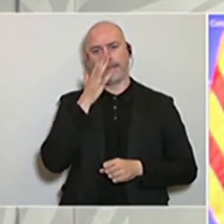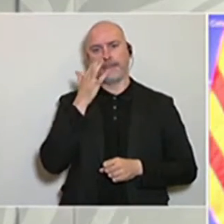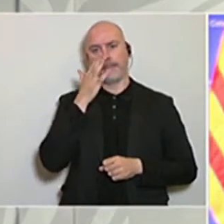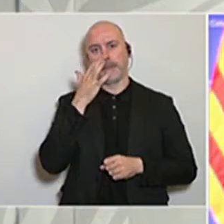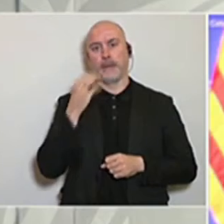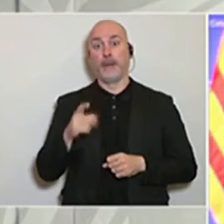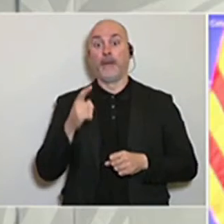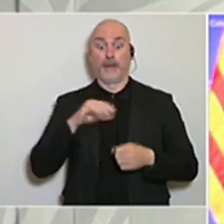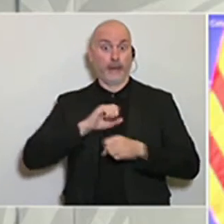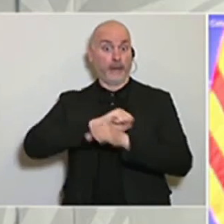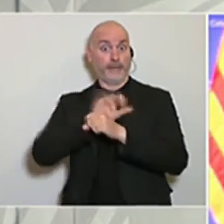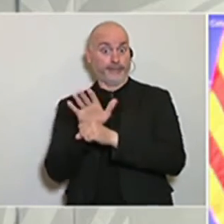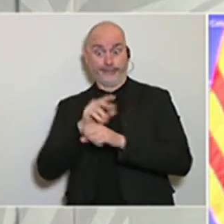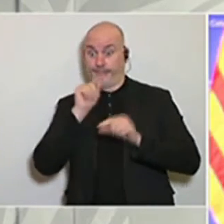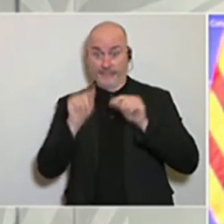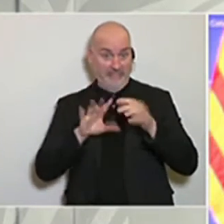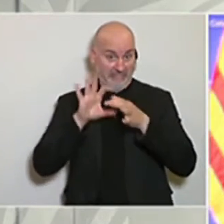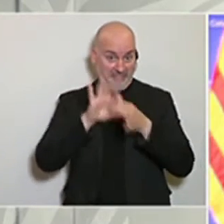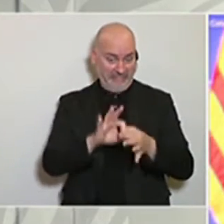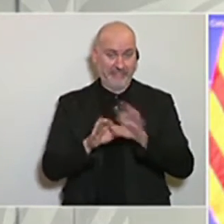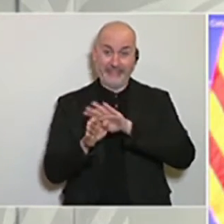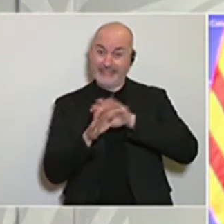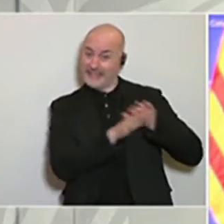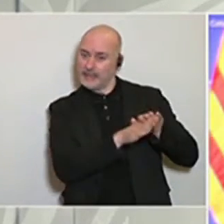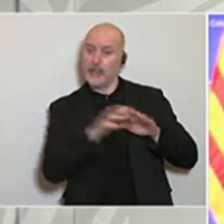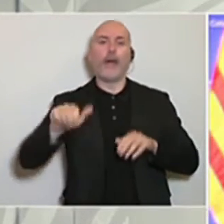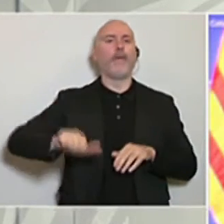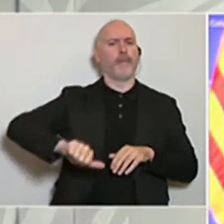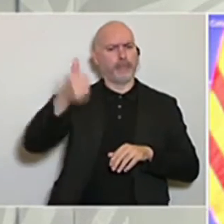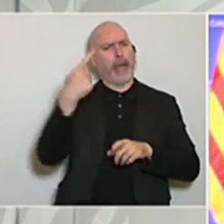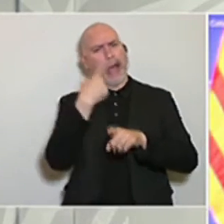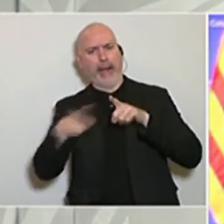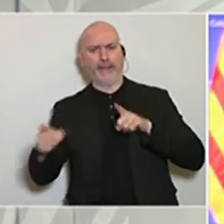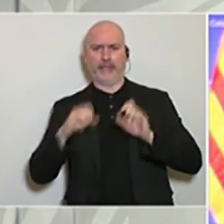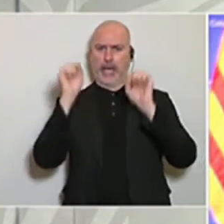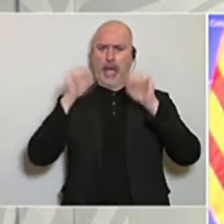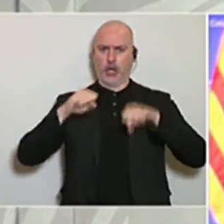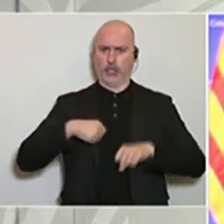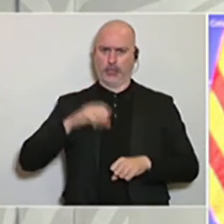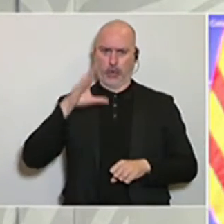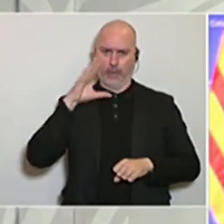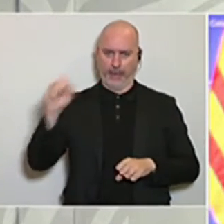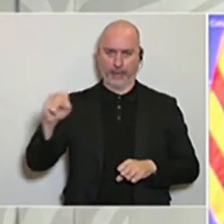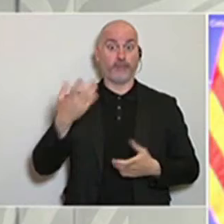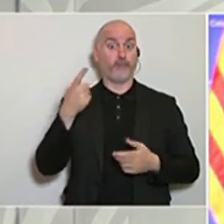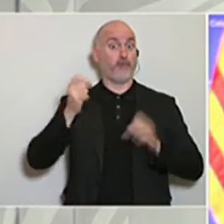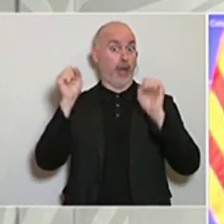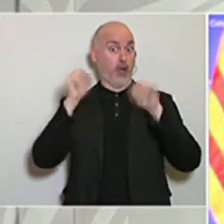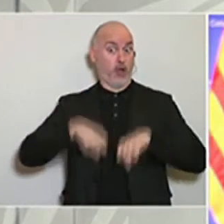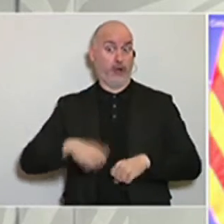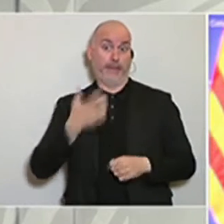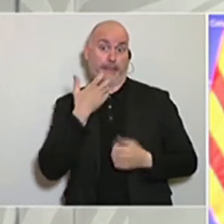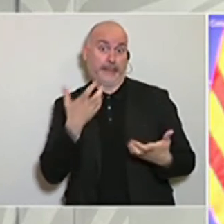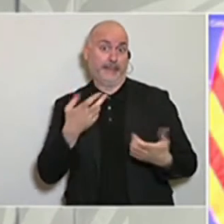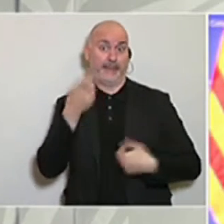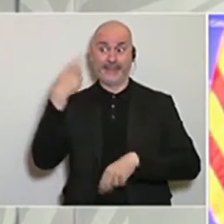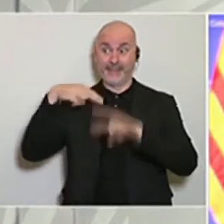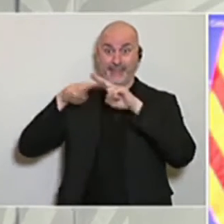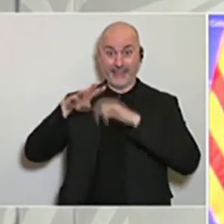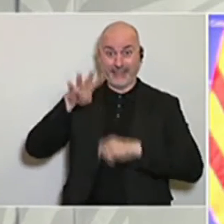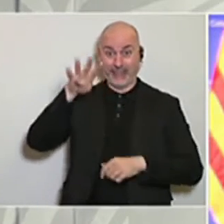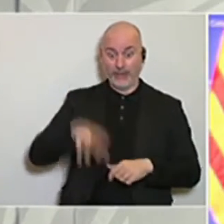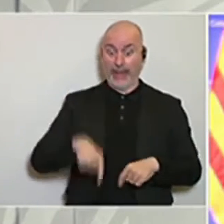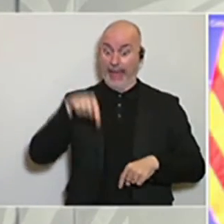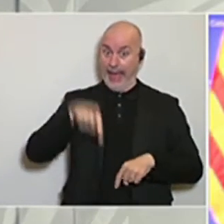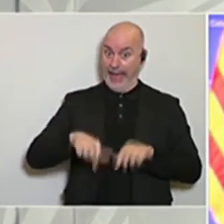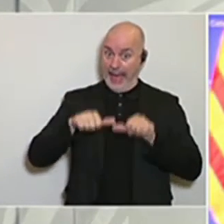relacionades amb el coronavirus, el govern també ha aprovat avui d'altres acords. És el cas de l'acord que permetrà a la Generalitat de Catalunya fer servir a